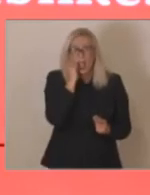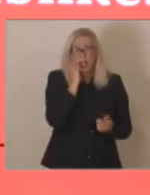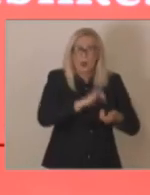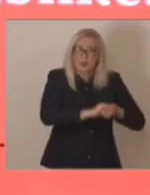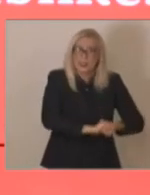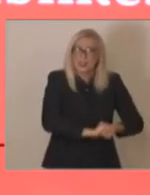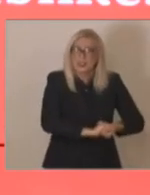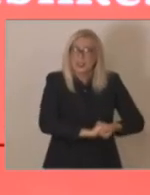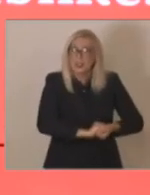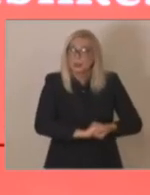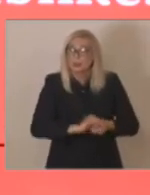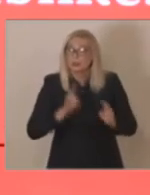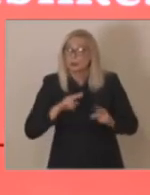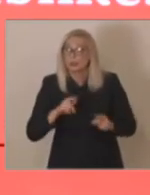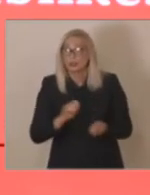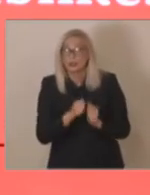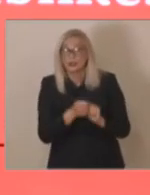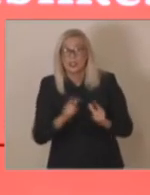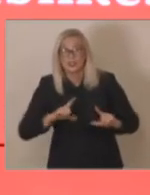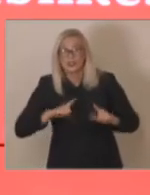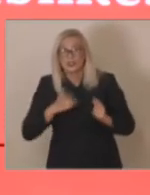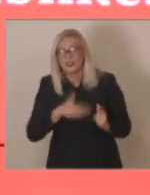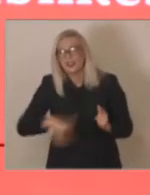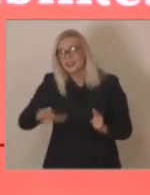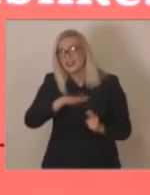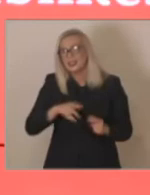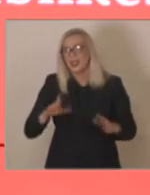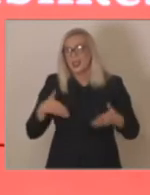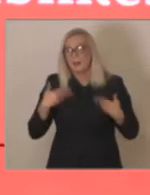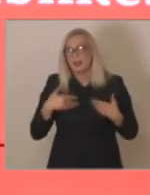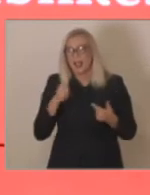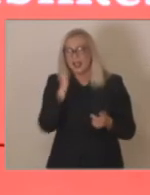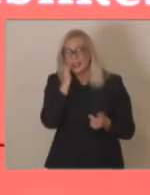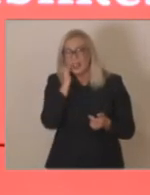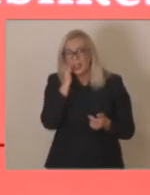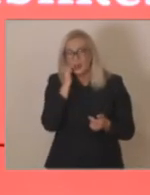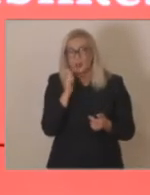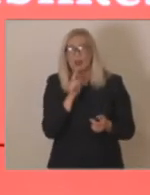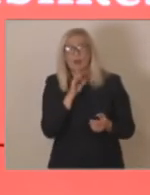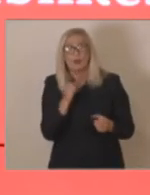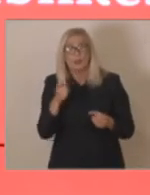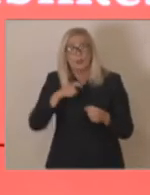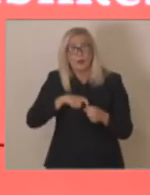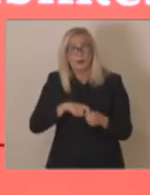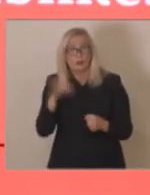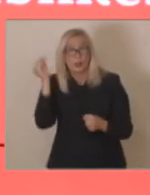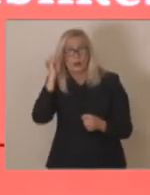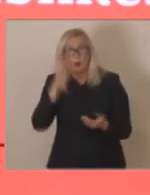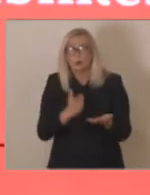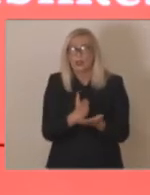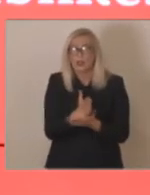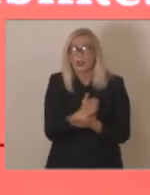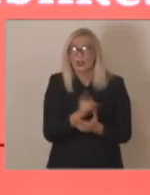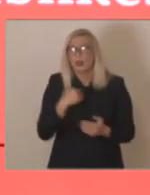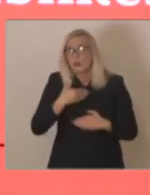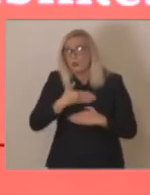заедница, туку и на сите млади луѓе роми кои што ќе се вклучат во образовниот процес подоцна и во